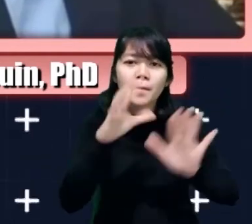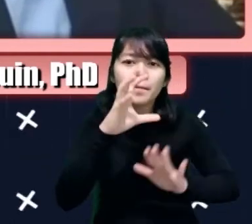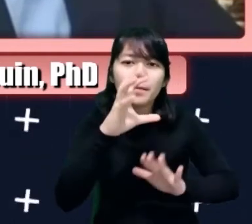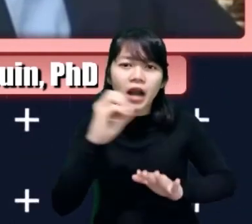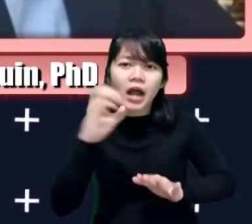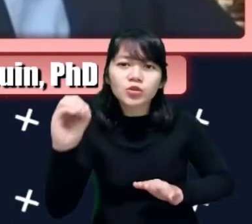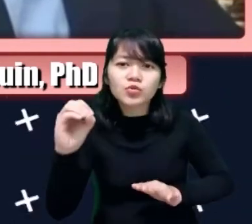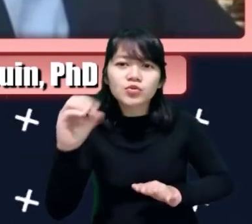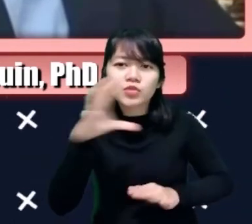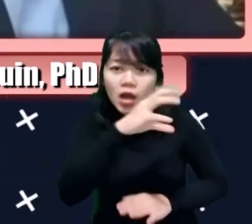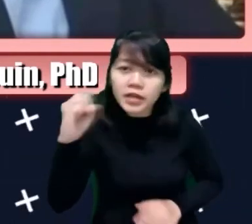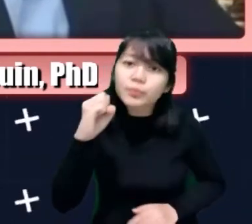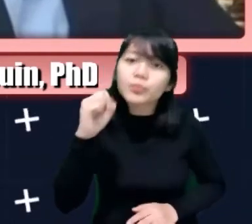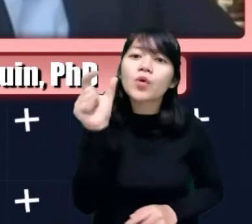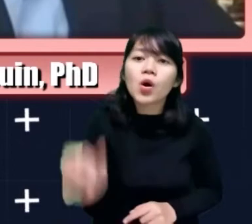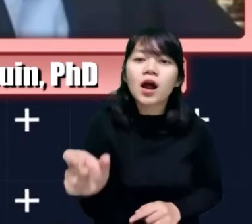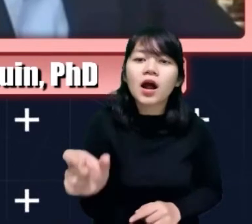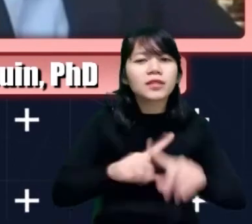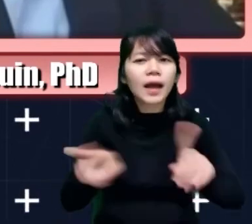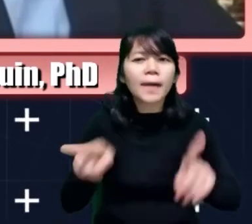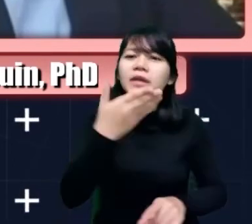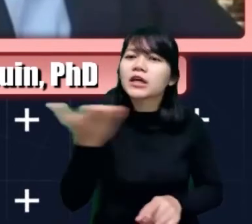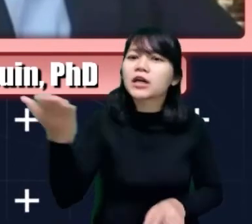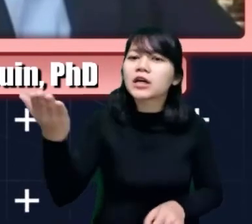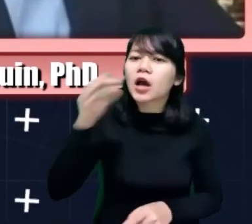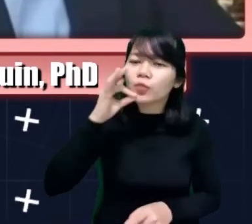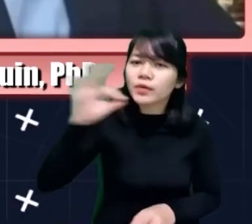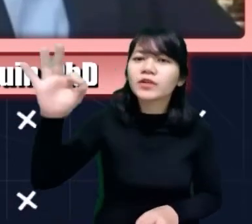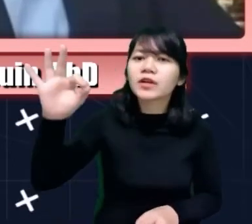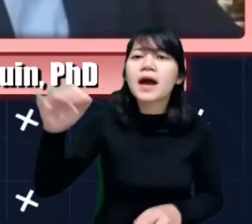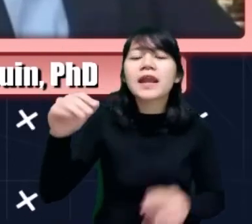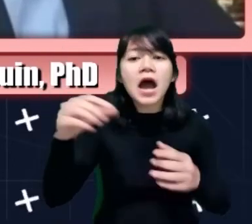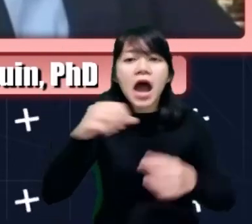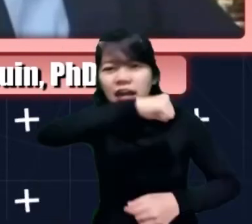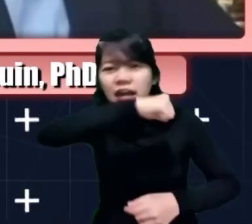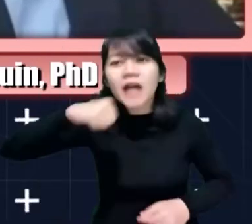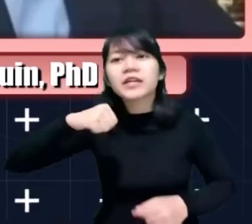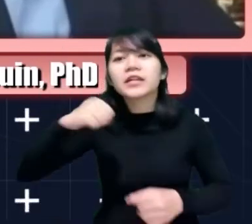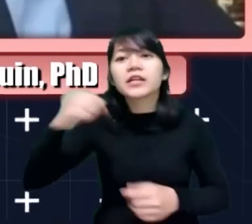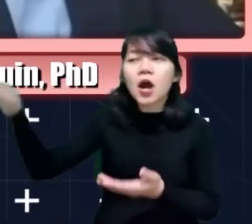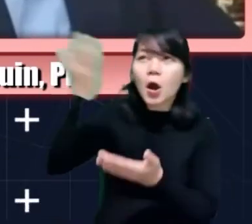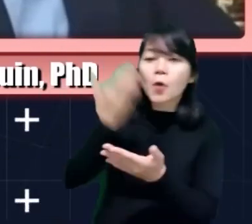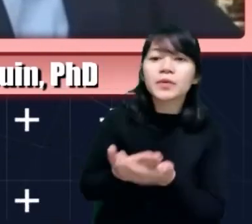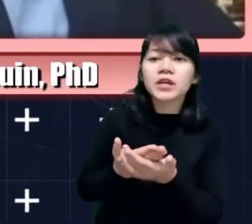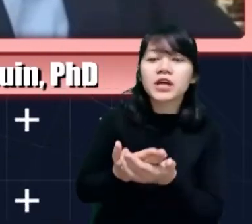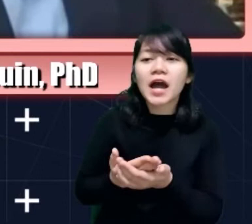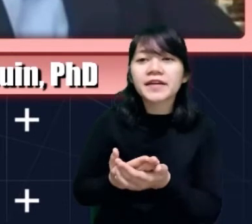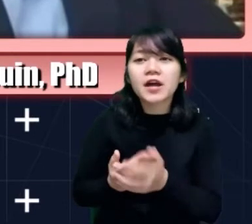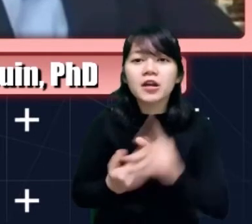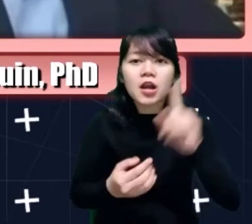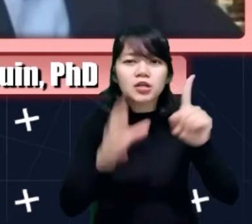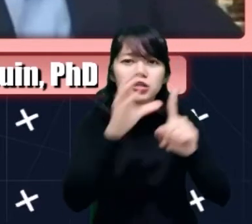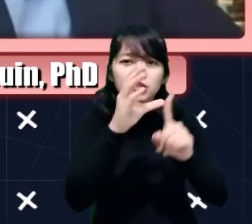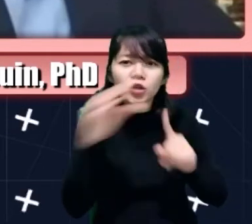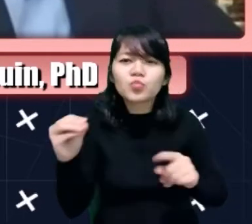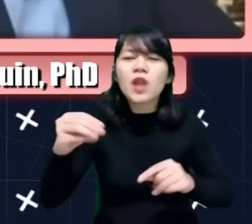berfirman, daging akan kuberikan kepada mereka, dan genap sebulan lamanya mereka akan memakannya, memakan daging satu bulan